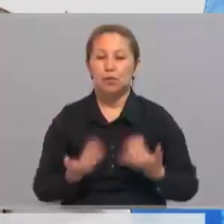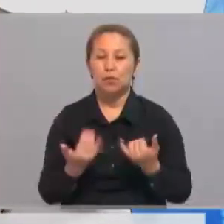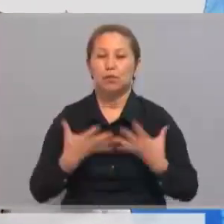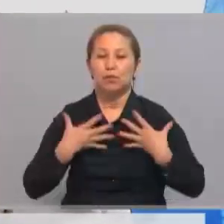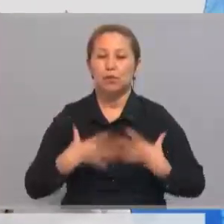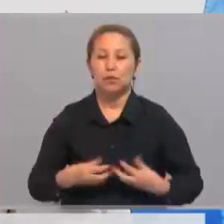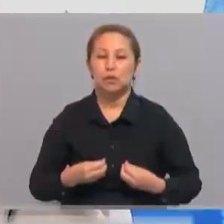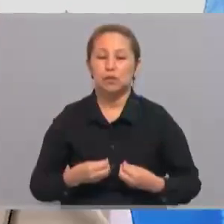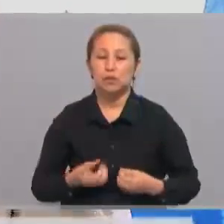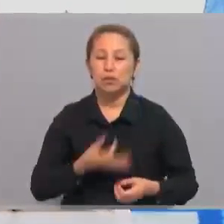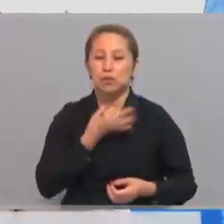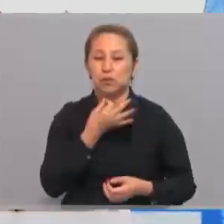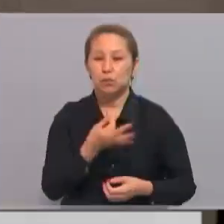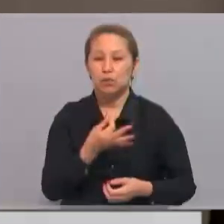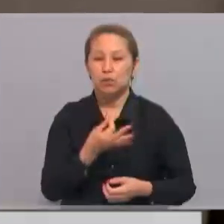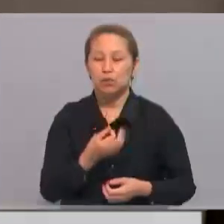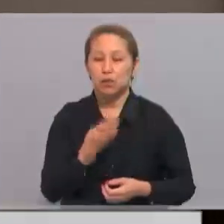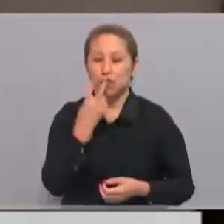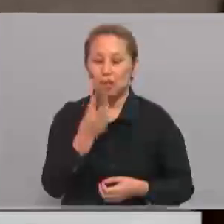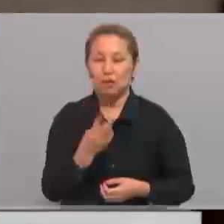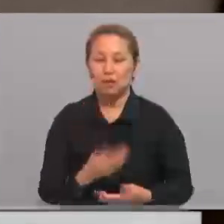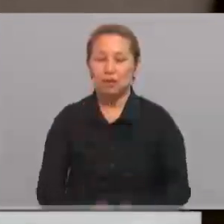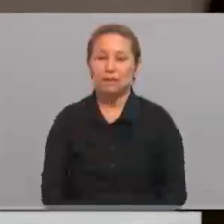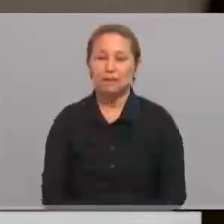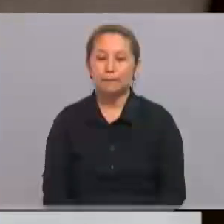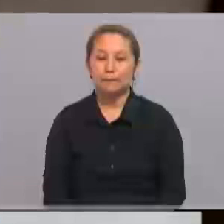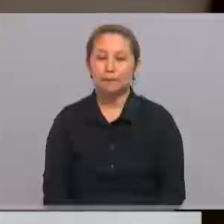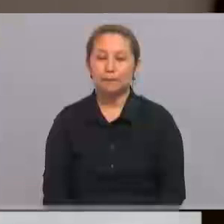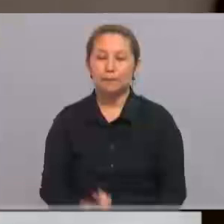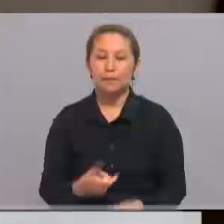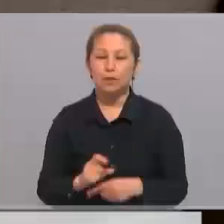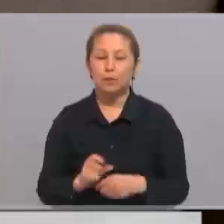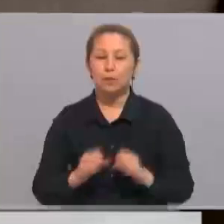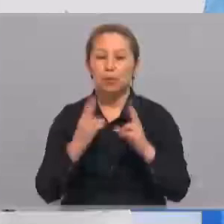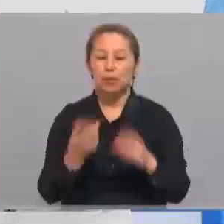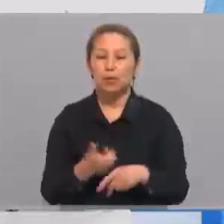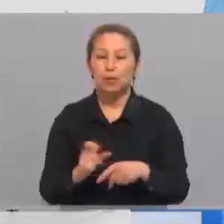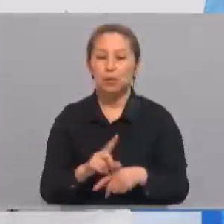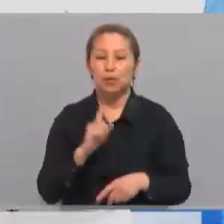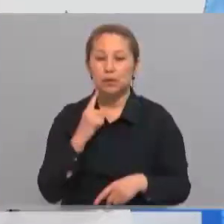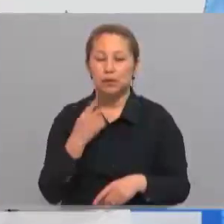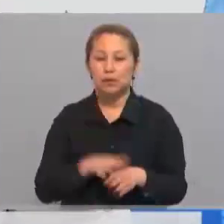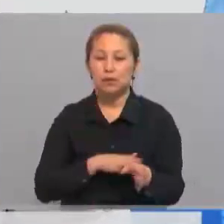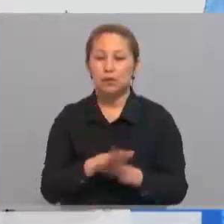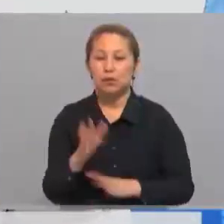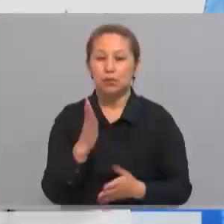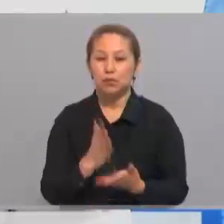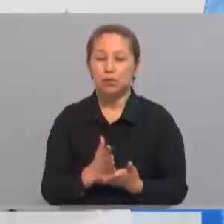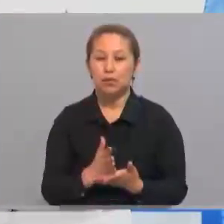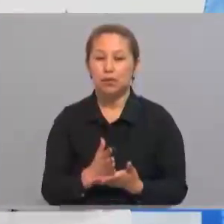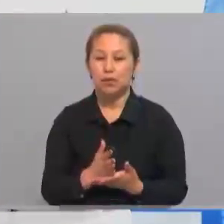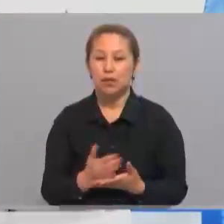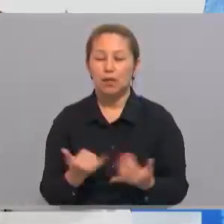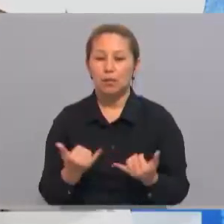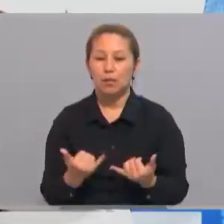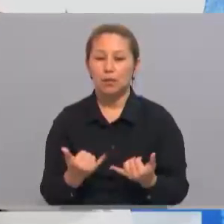соның денсаулығына жауапкершілікпен қарайтындығында. Бұл сала әрине өте қиындықты басынан кешірді деп айтуға болады.